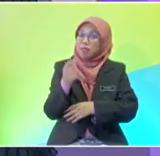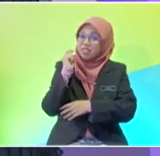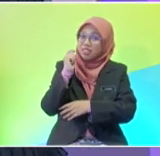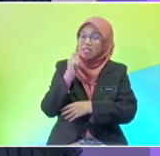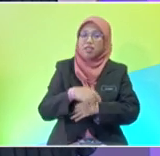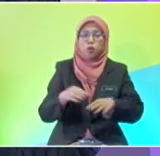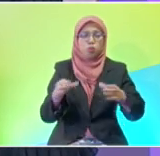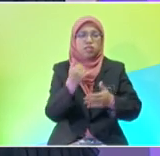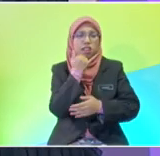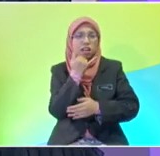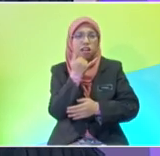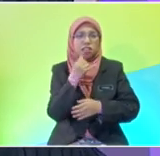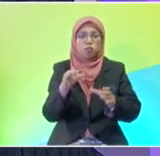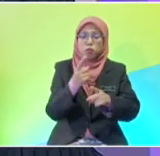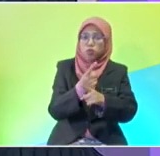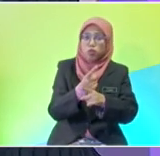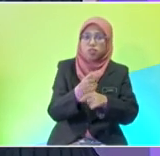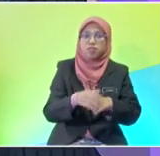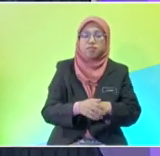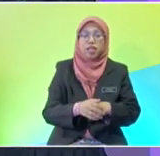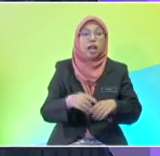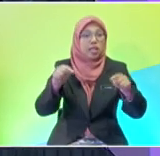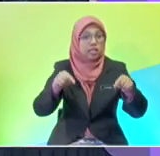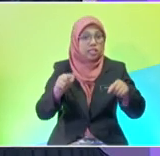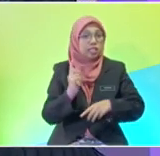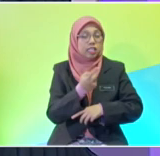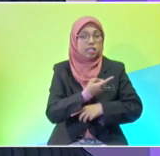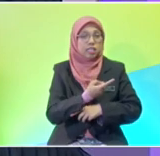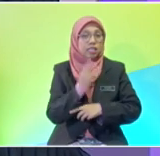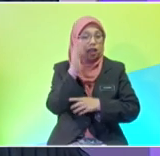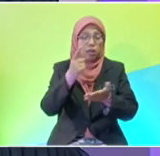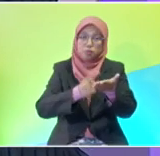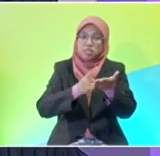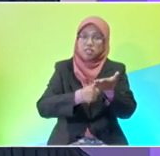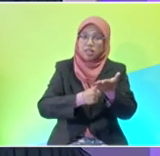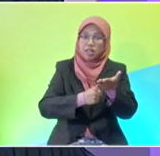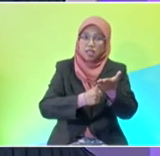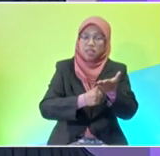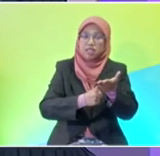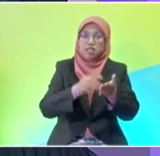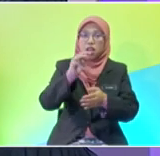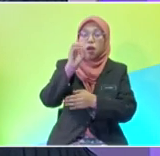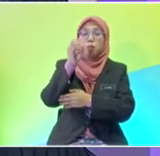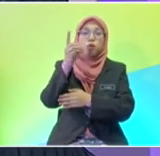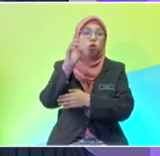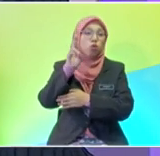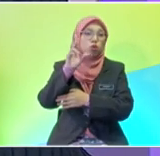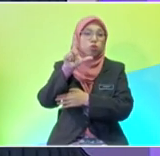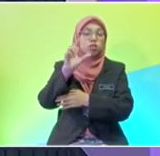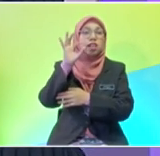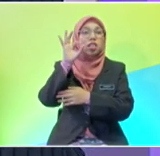Oke So hari ini saya akan membincangkan modul 9 bantu dan kesilapan